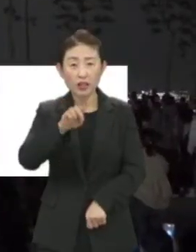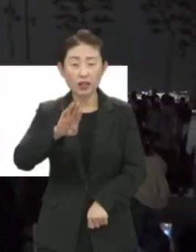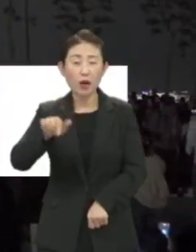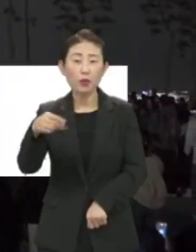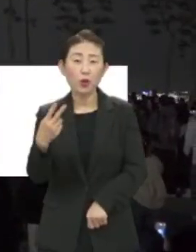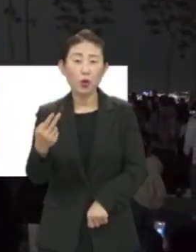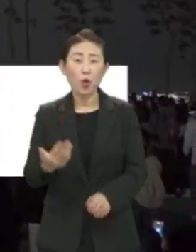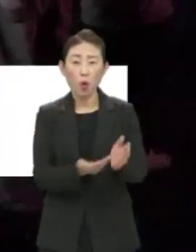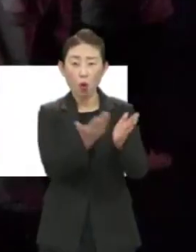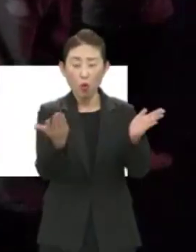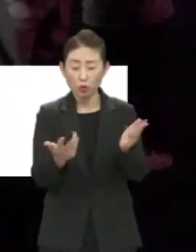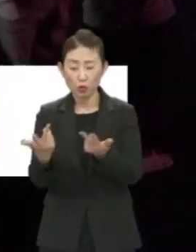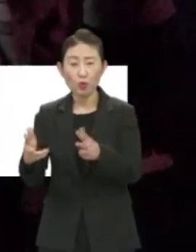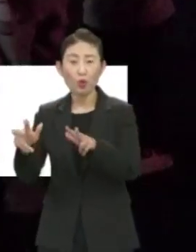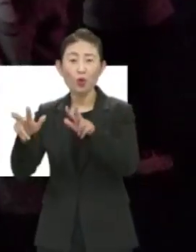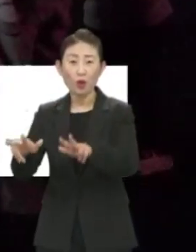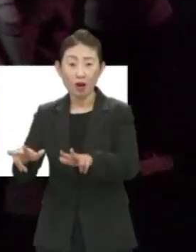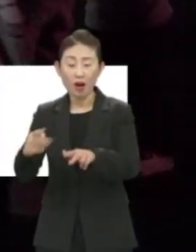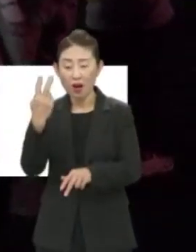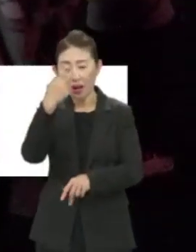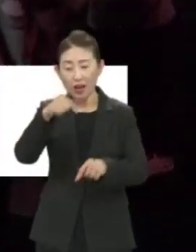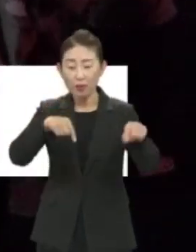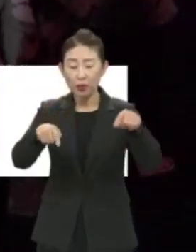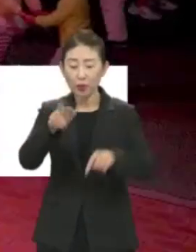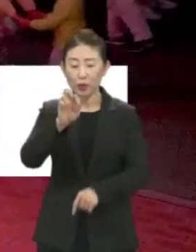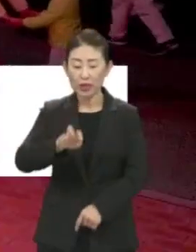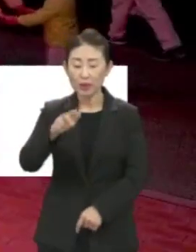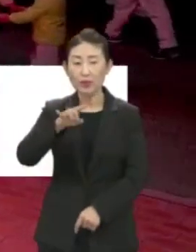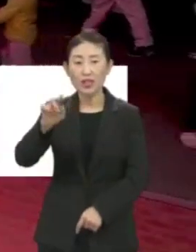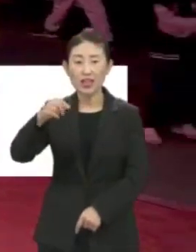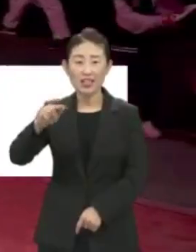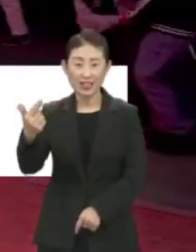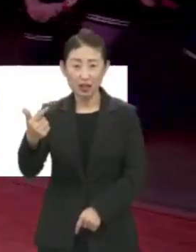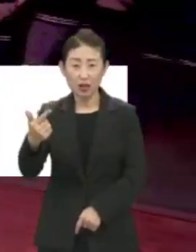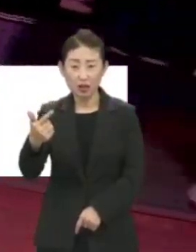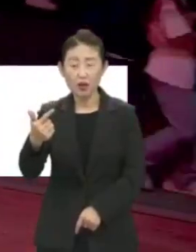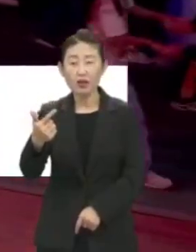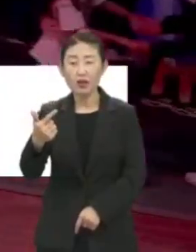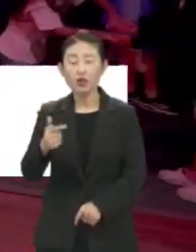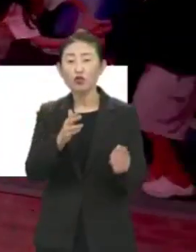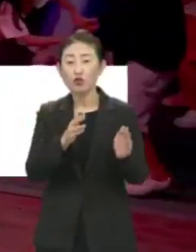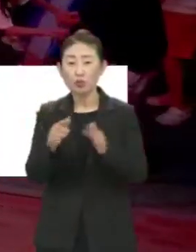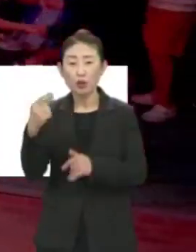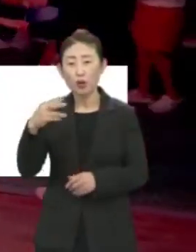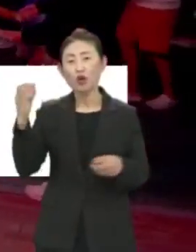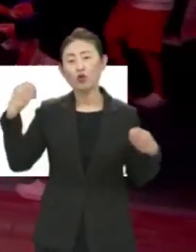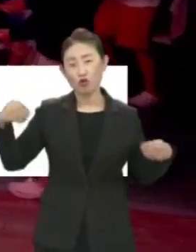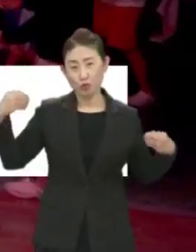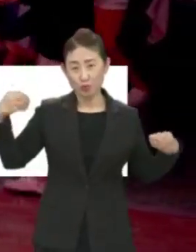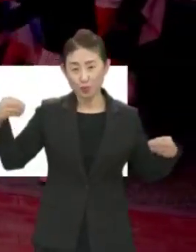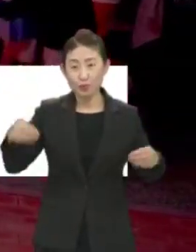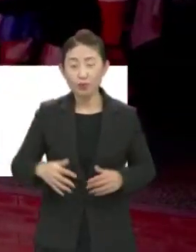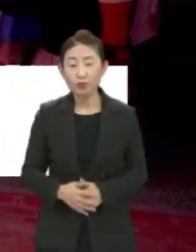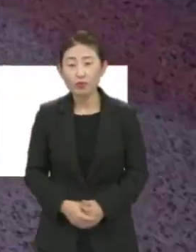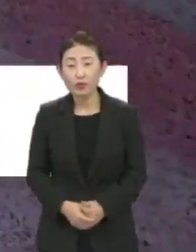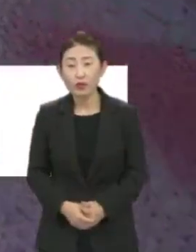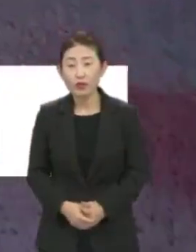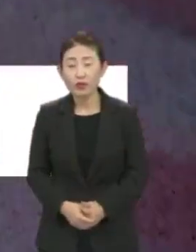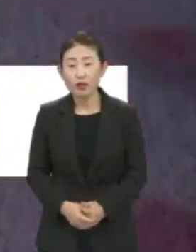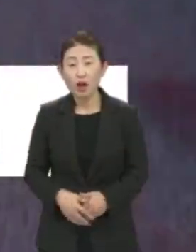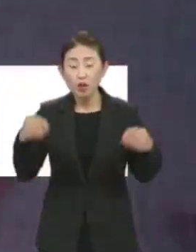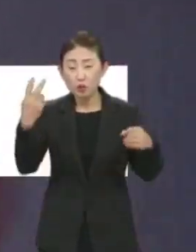바다공원 주변에서 인재진 감독과 함께하는 삽교회 가면 무도회를 운영한다고 밝혔습니다. 자라섬 재즈